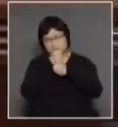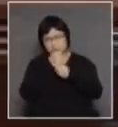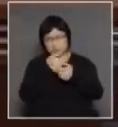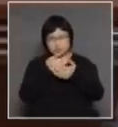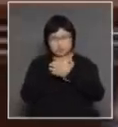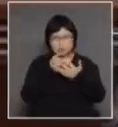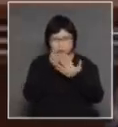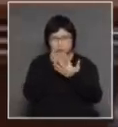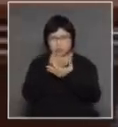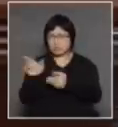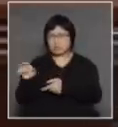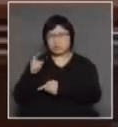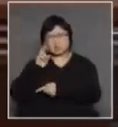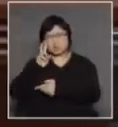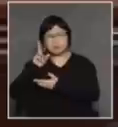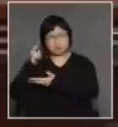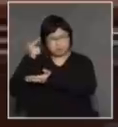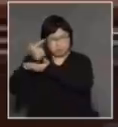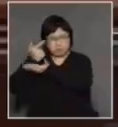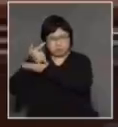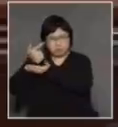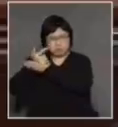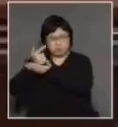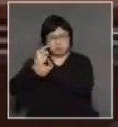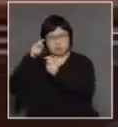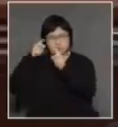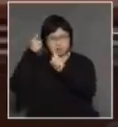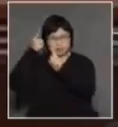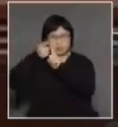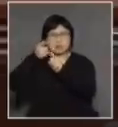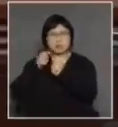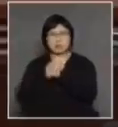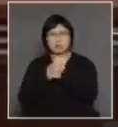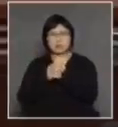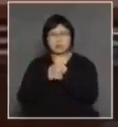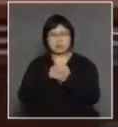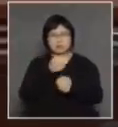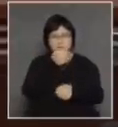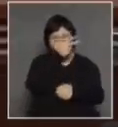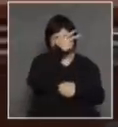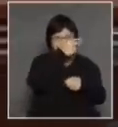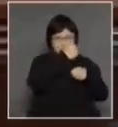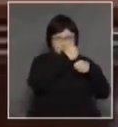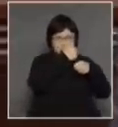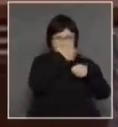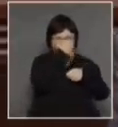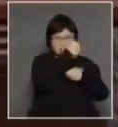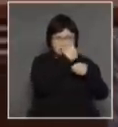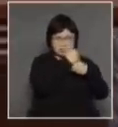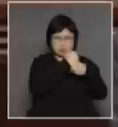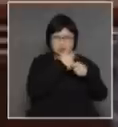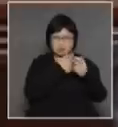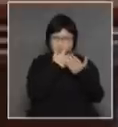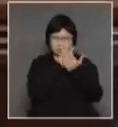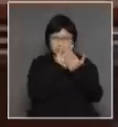常之重要的一個指標來的，對於個港督的施政一個重要的指標。到回歸